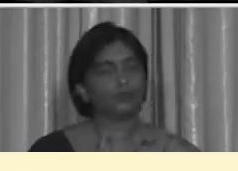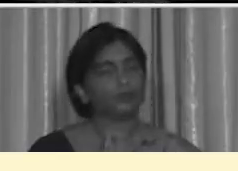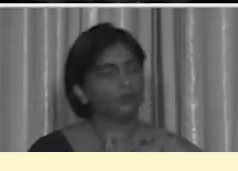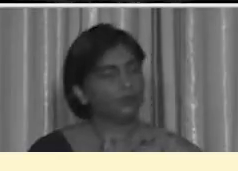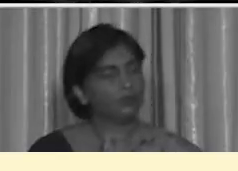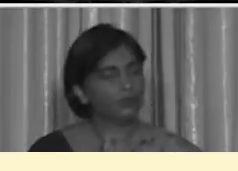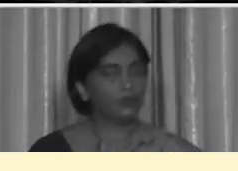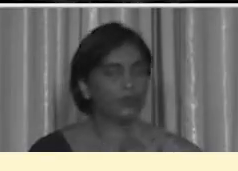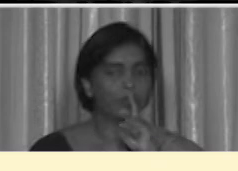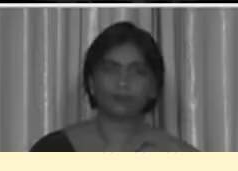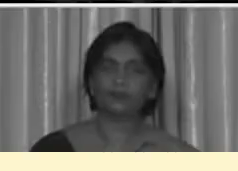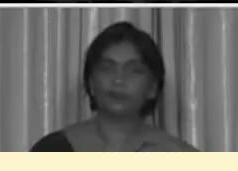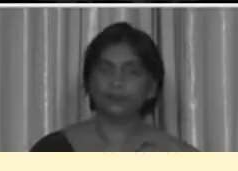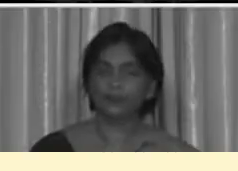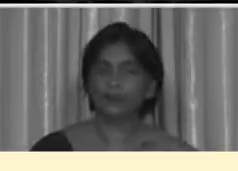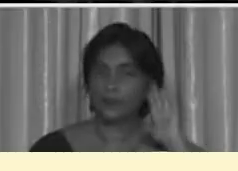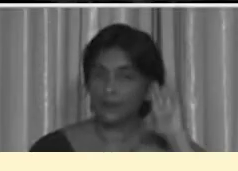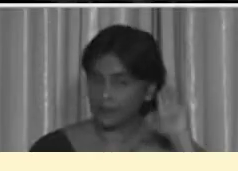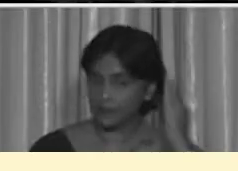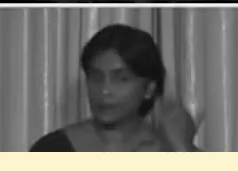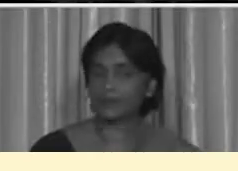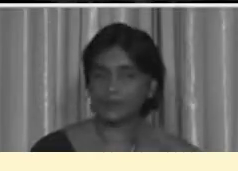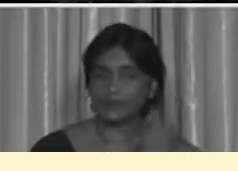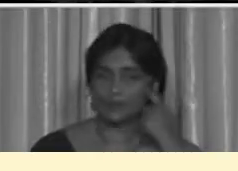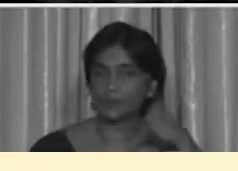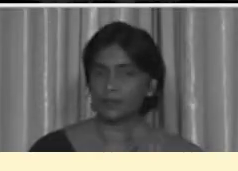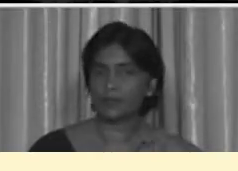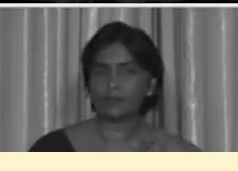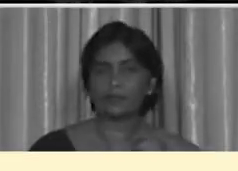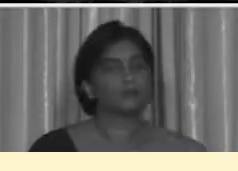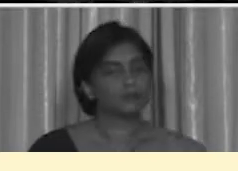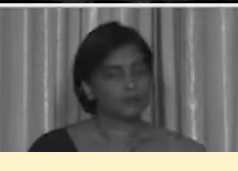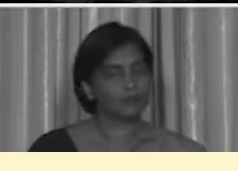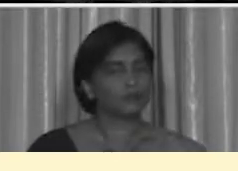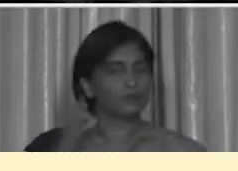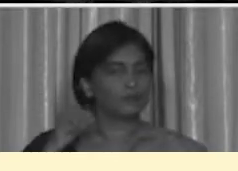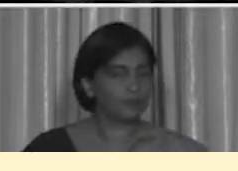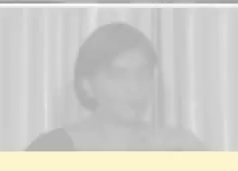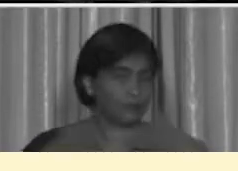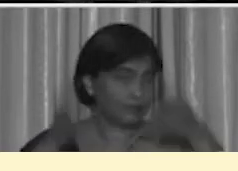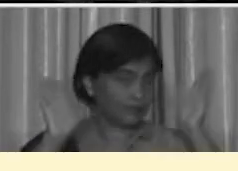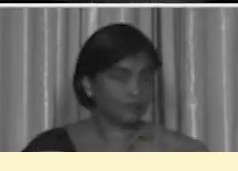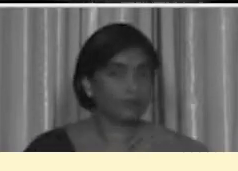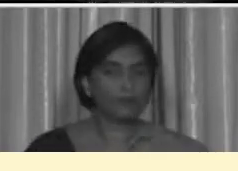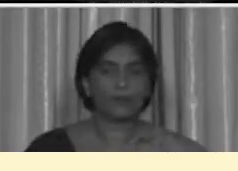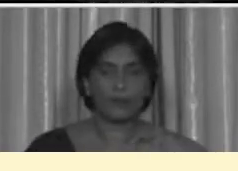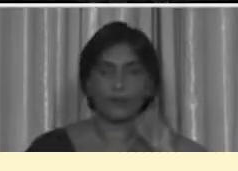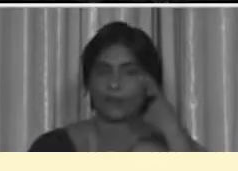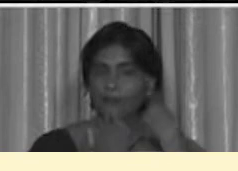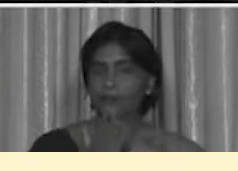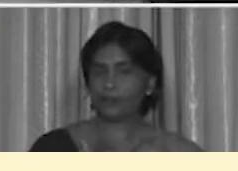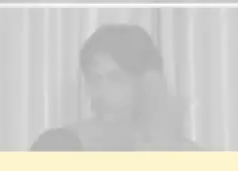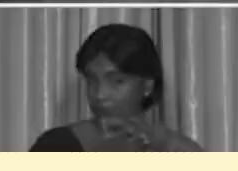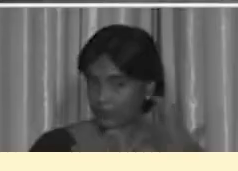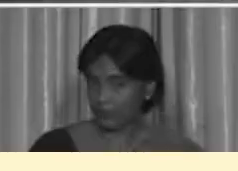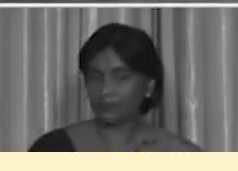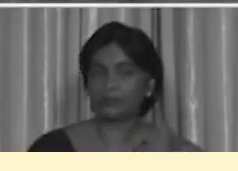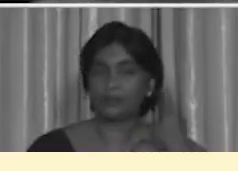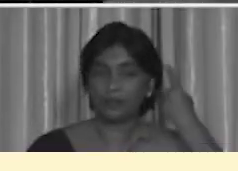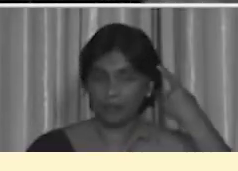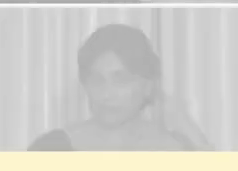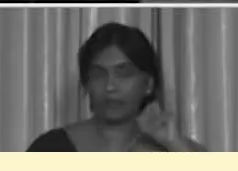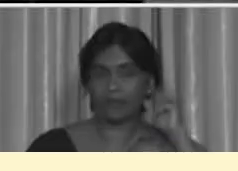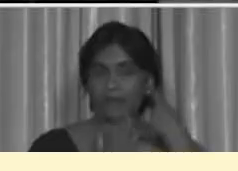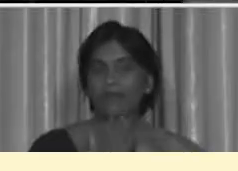ගරු කතානායකතුමනි විශේෂයෙන්ම අපි දන්නවා අද වෙනකොට පළාත් පාලන කන්දේ කැඳවලා තිබෙනවා මේ වෙනකොට නාම යෝජනා කැඳවලා තිබෙනවා හෙට දිනේ